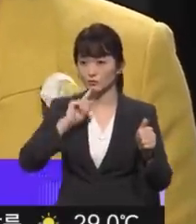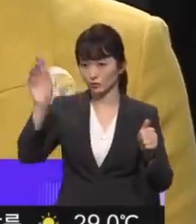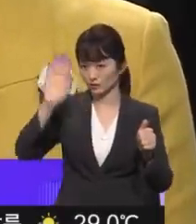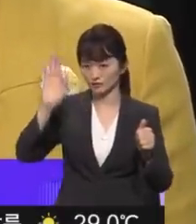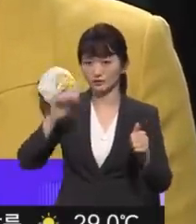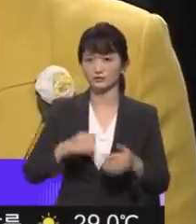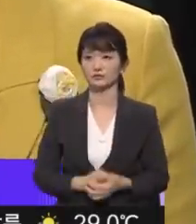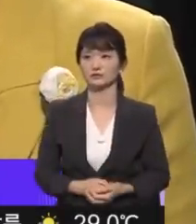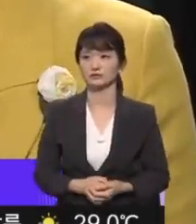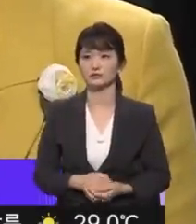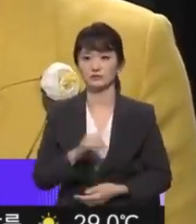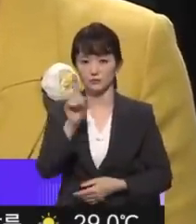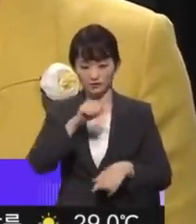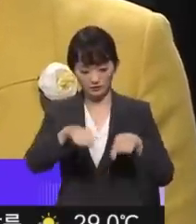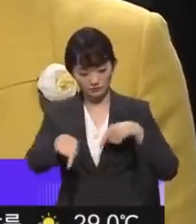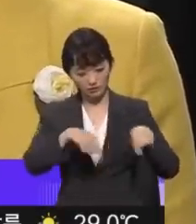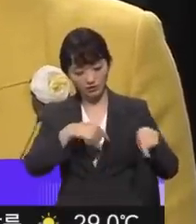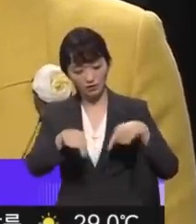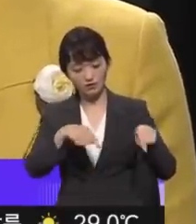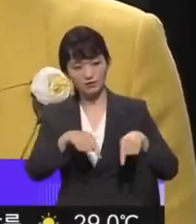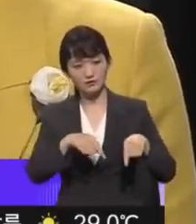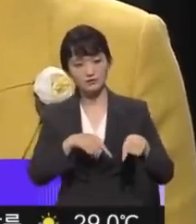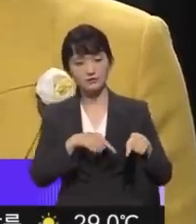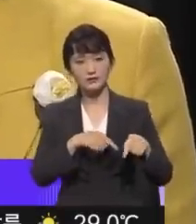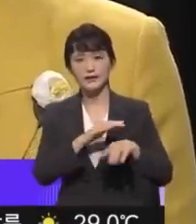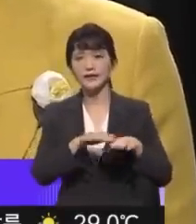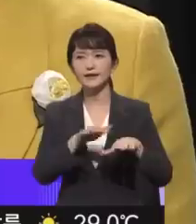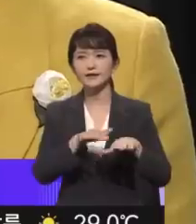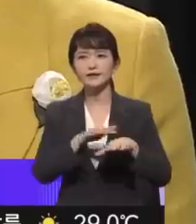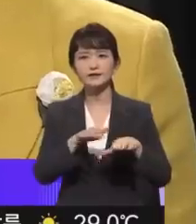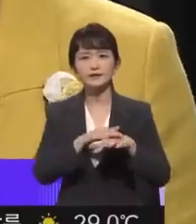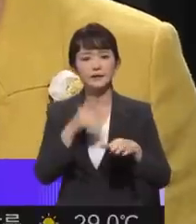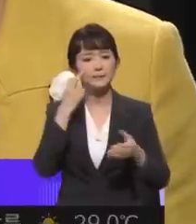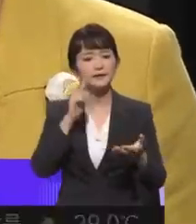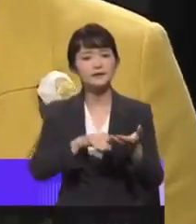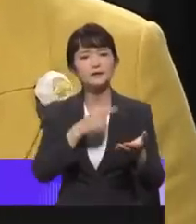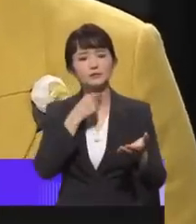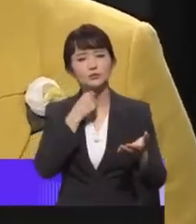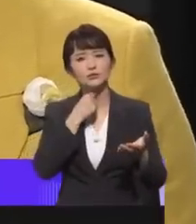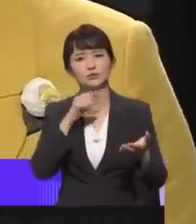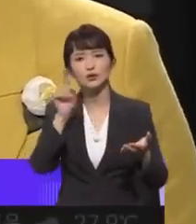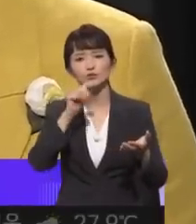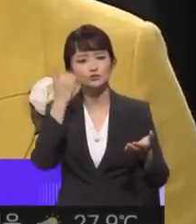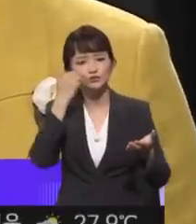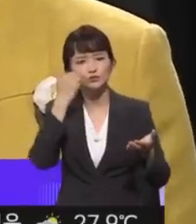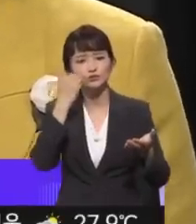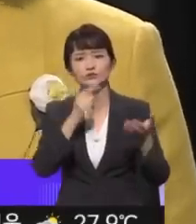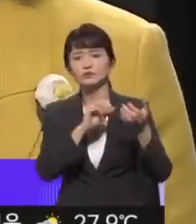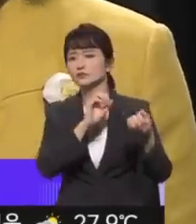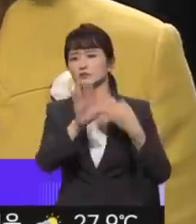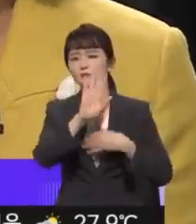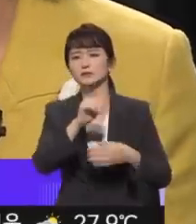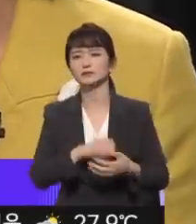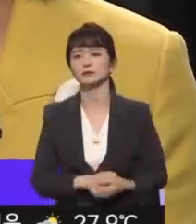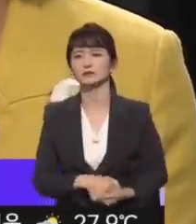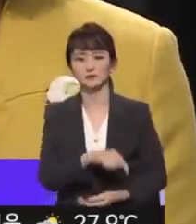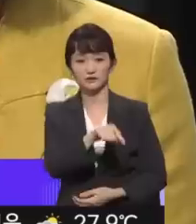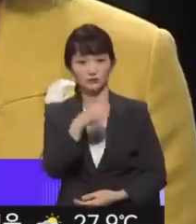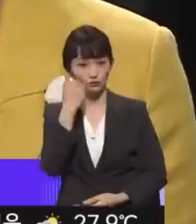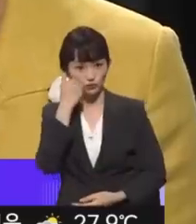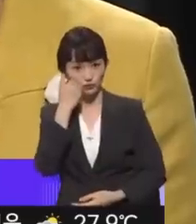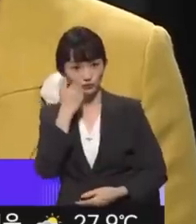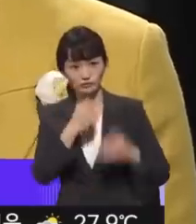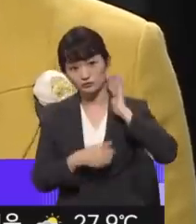뭔가 정치적으로 어떤 실마리를 찾기 를 바랬던 것 같아요 그런데 그걸 누구도 시도하지 않았는데 저는 이거에 키는